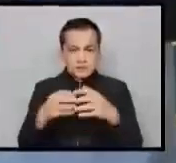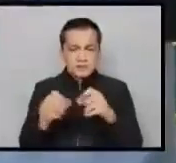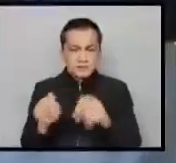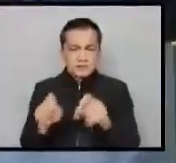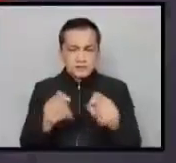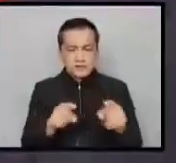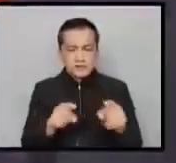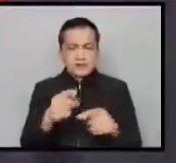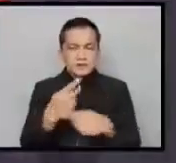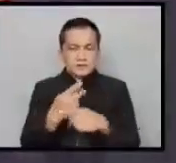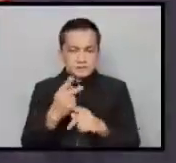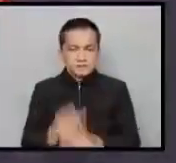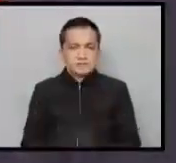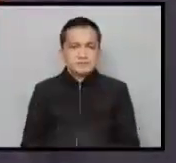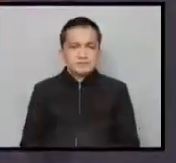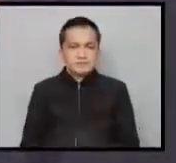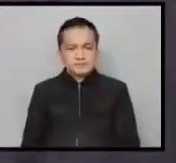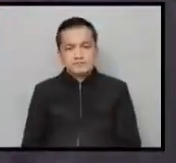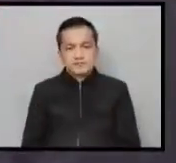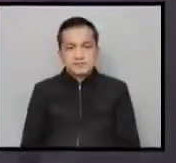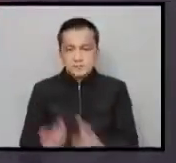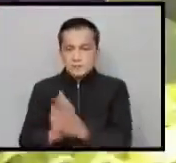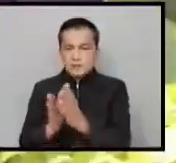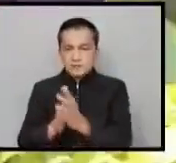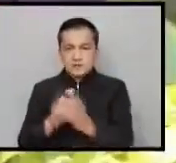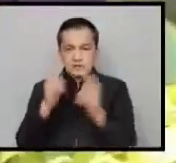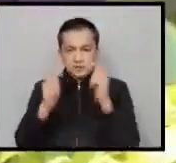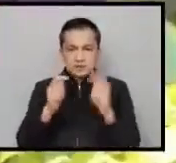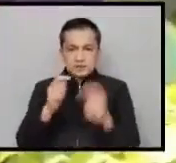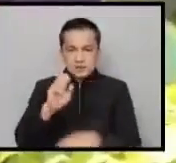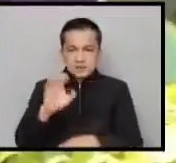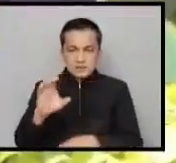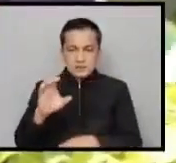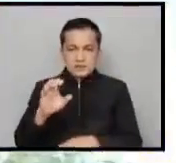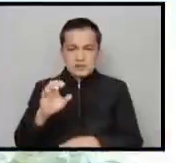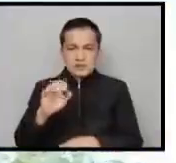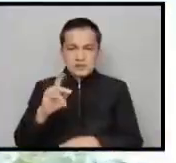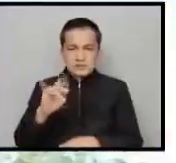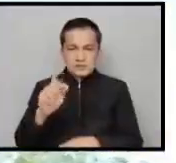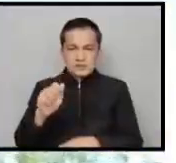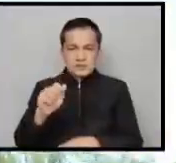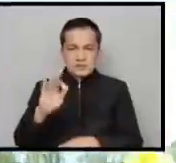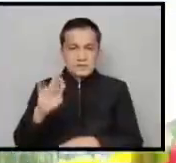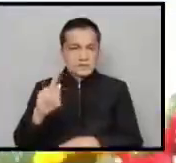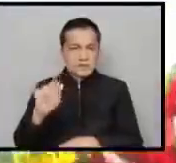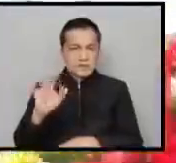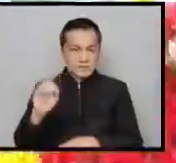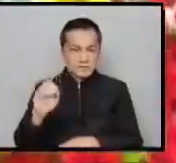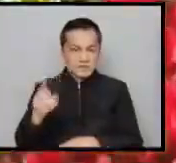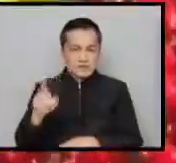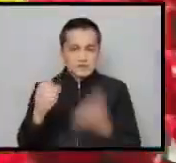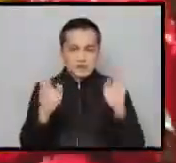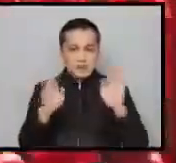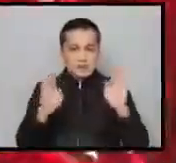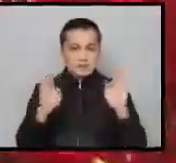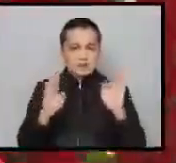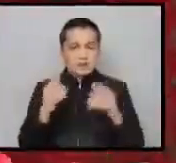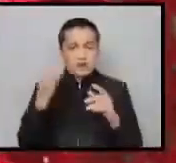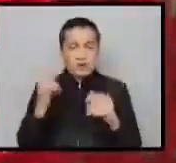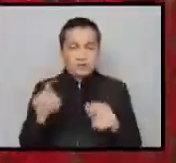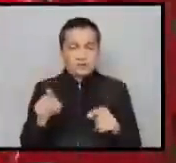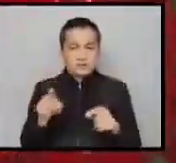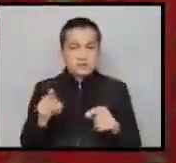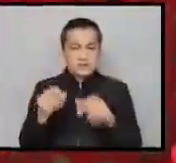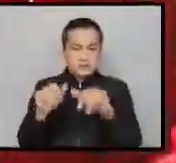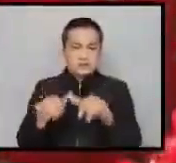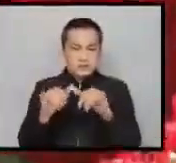produkto. Pinuri naman ni Tourism Secretary Cristina Garcia Frasco ang Baguio City dahil sa pananatili ng